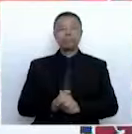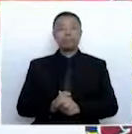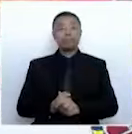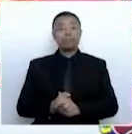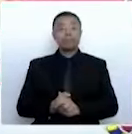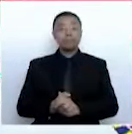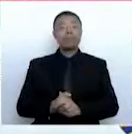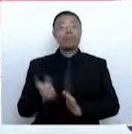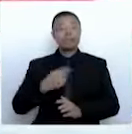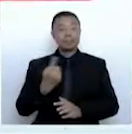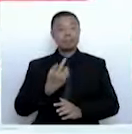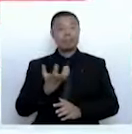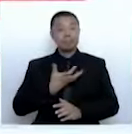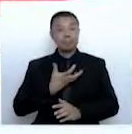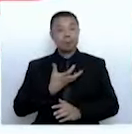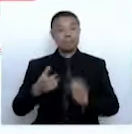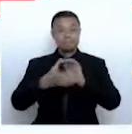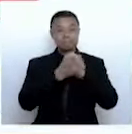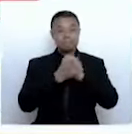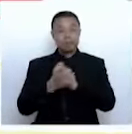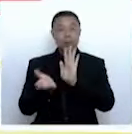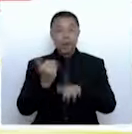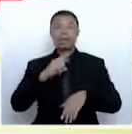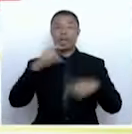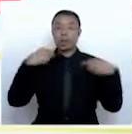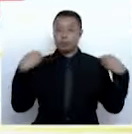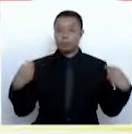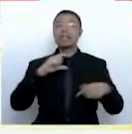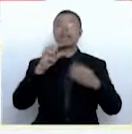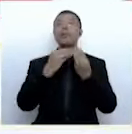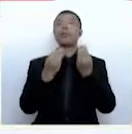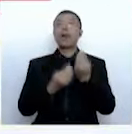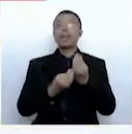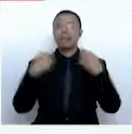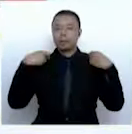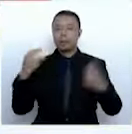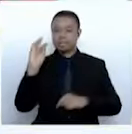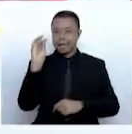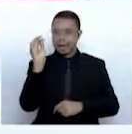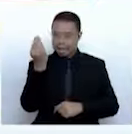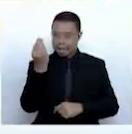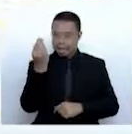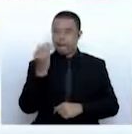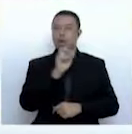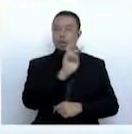Dan selanjutnya kami akan memperkenalkan kembali para calon gubernur dan calon wakil gubernur DKI